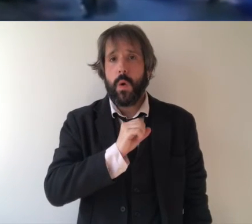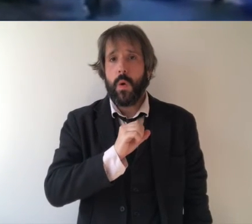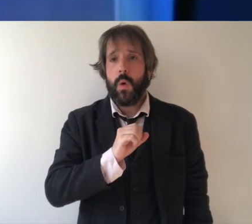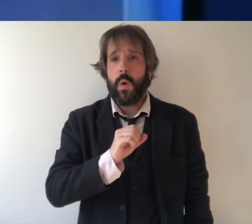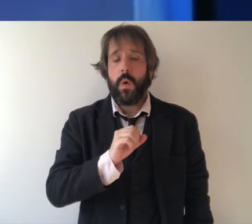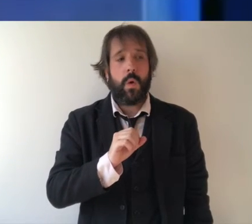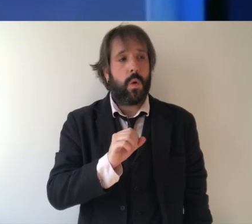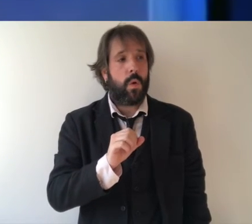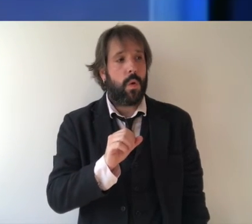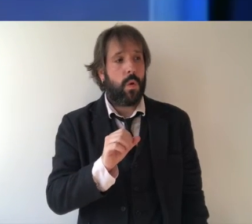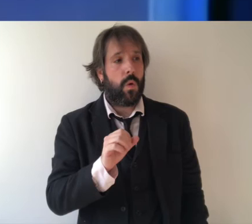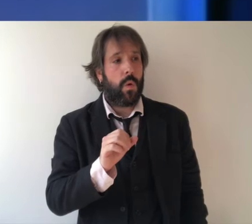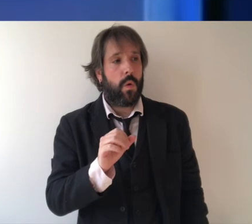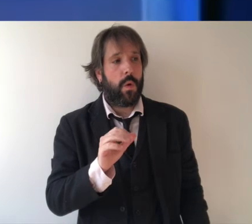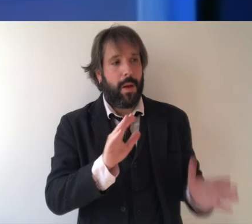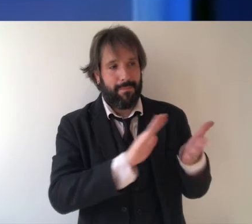François,